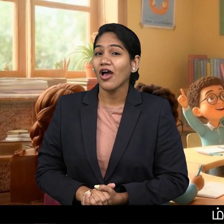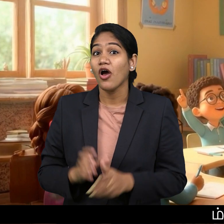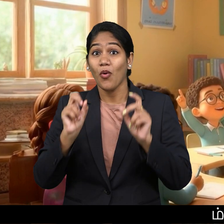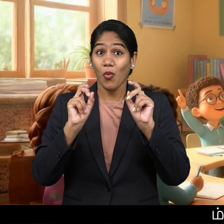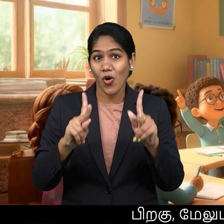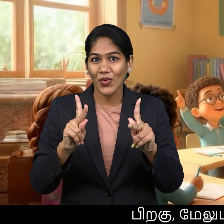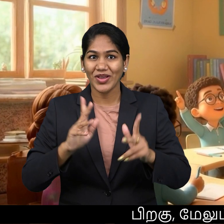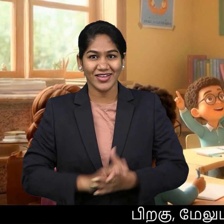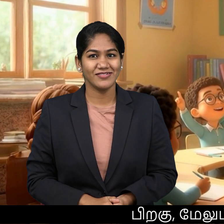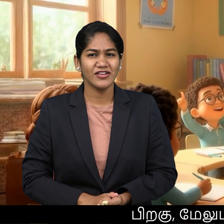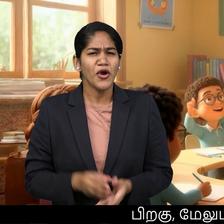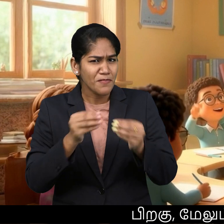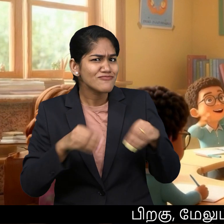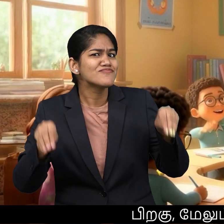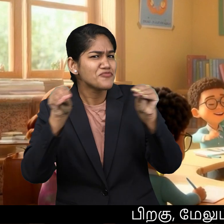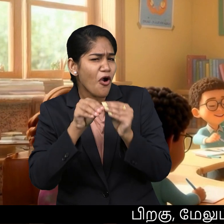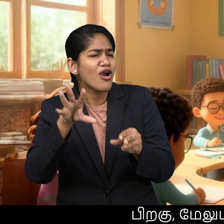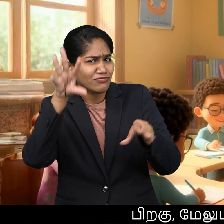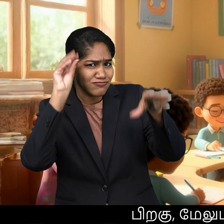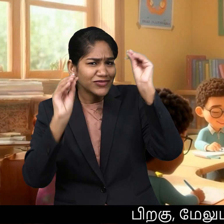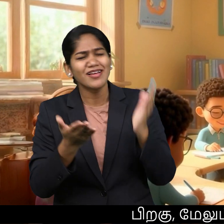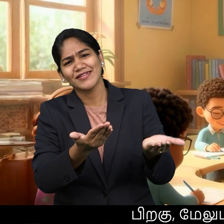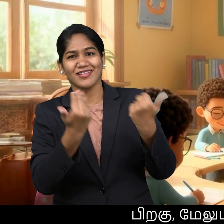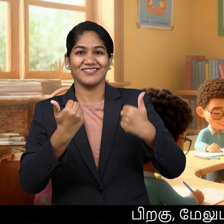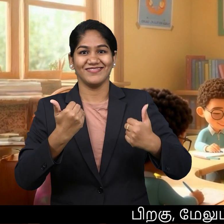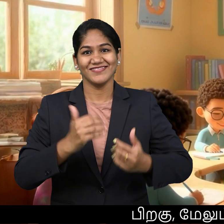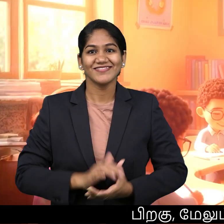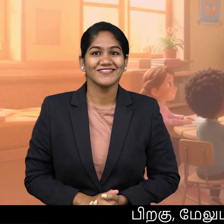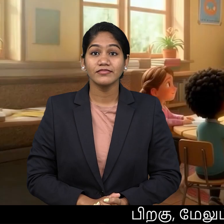சரி, பிறகு மேலும் அறிந்து கொள்வோம்.